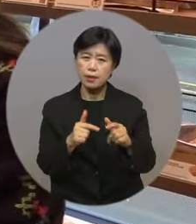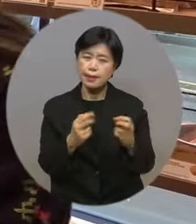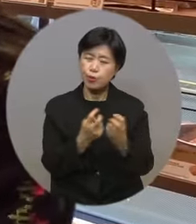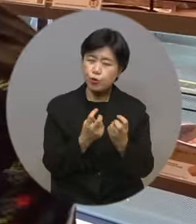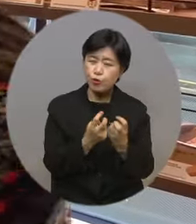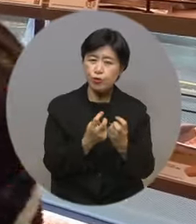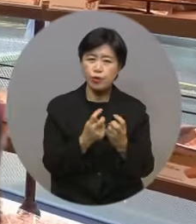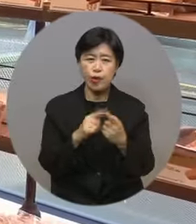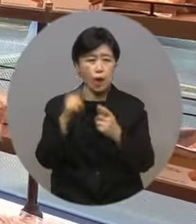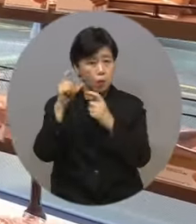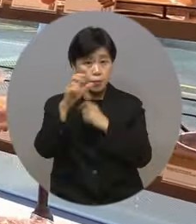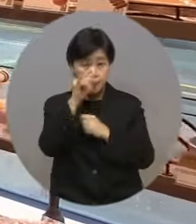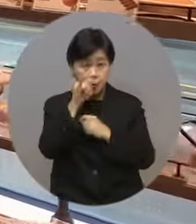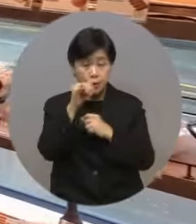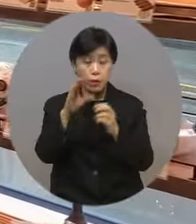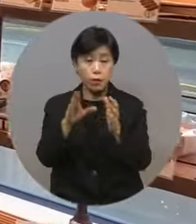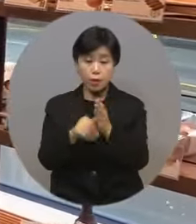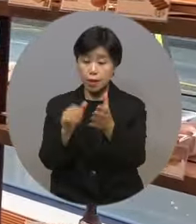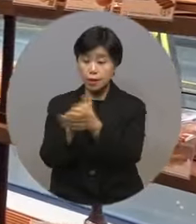두 개?